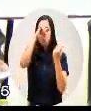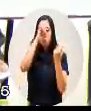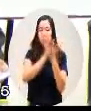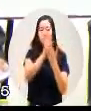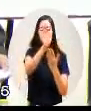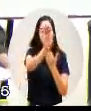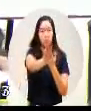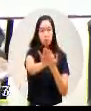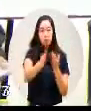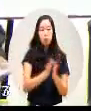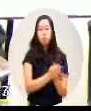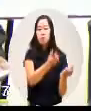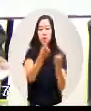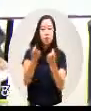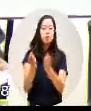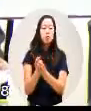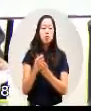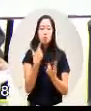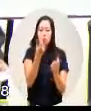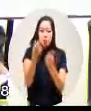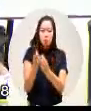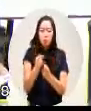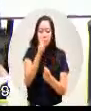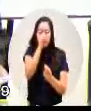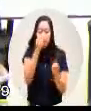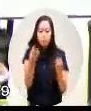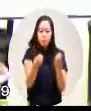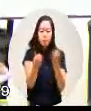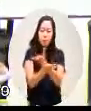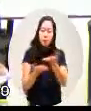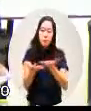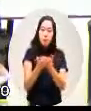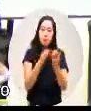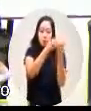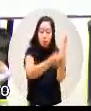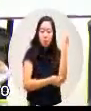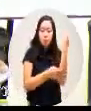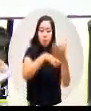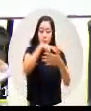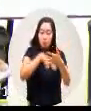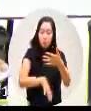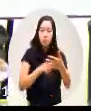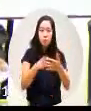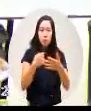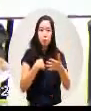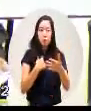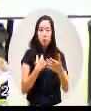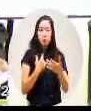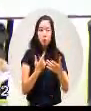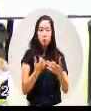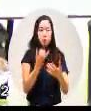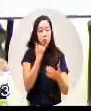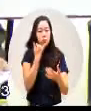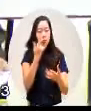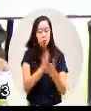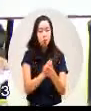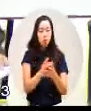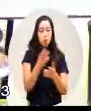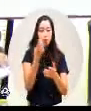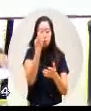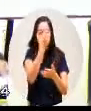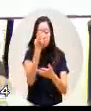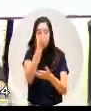来大家都有一个良性的探讨，在这个法令上，我们也可以检讨，我们应该也是可以检讨的了